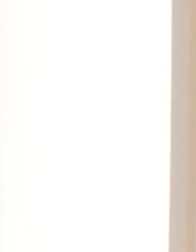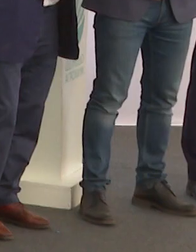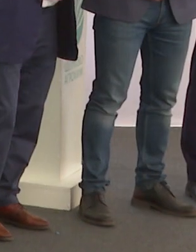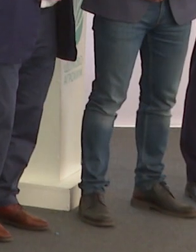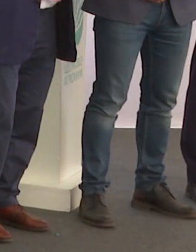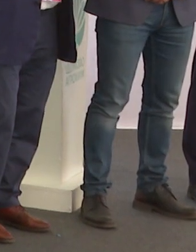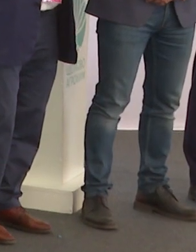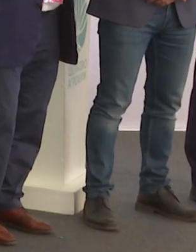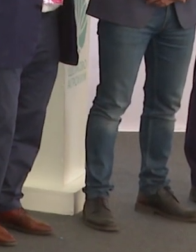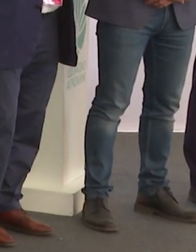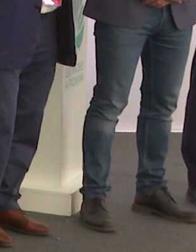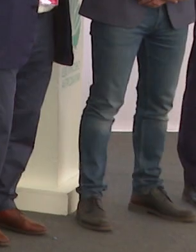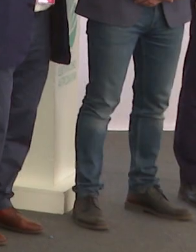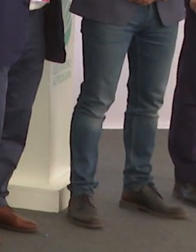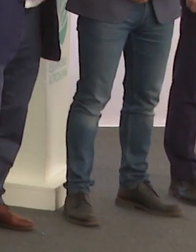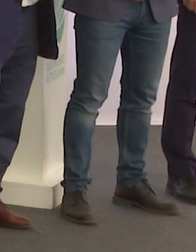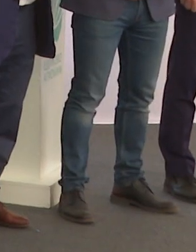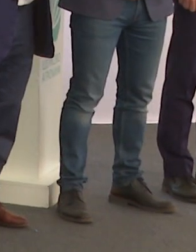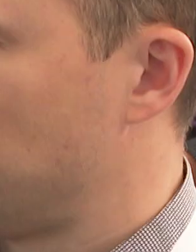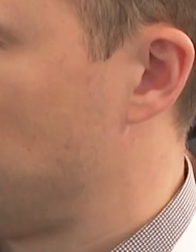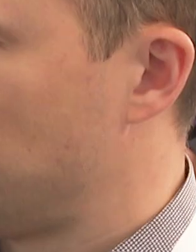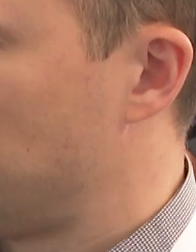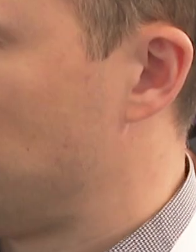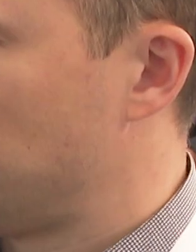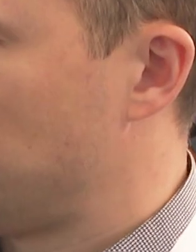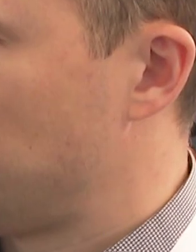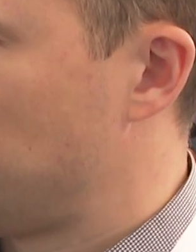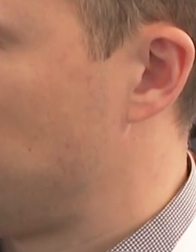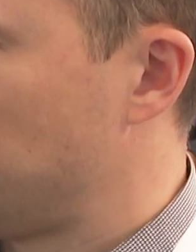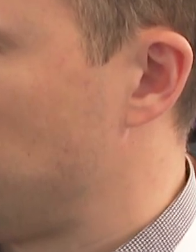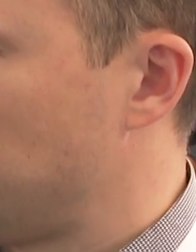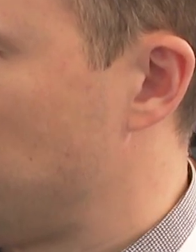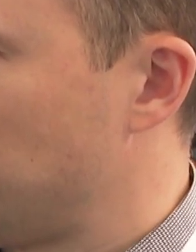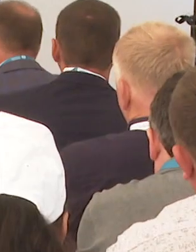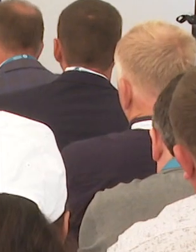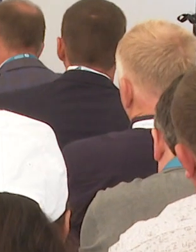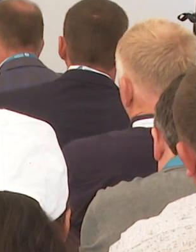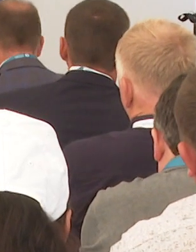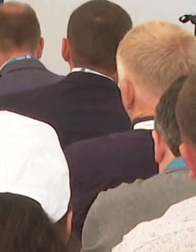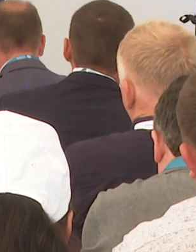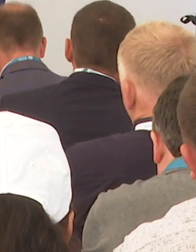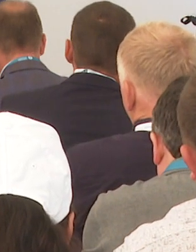форуме в эфирах такого дня расскажем в понедельник. На площадках в разных муниципалитетах работали сразу